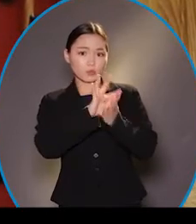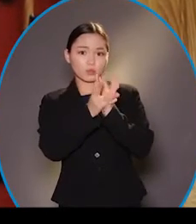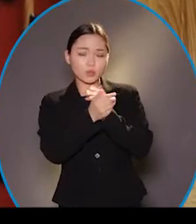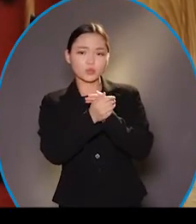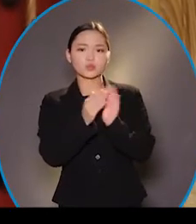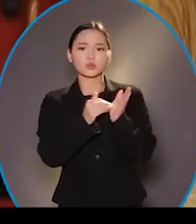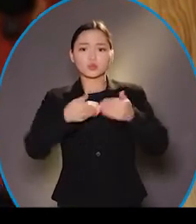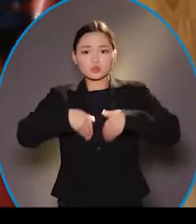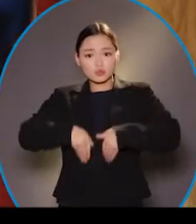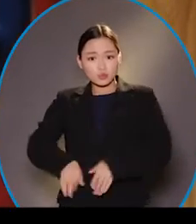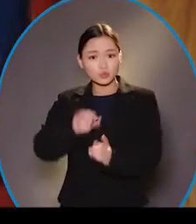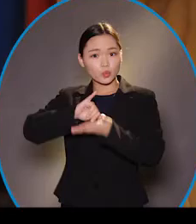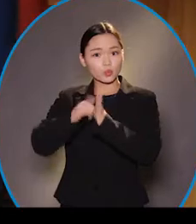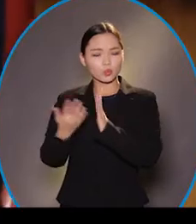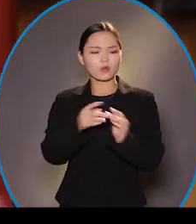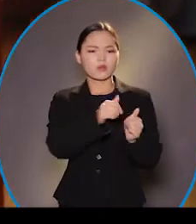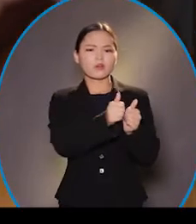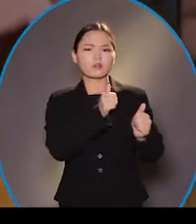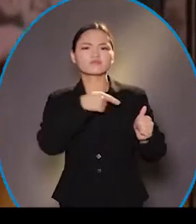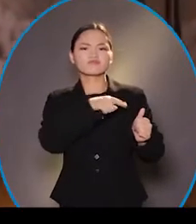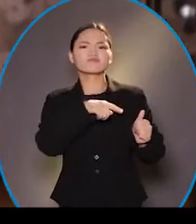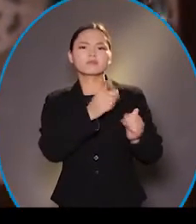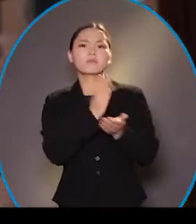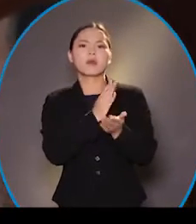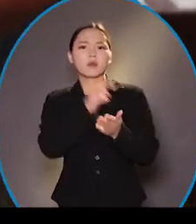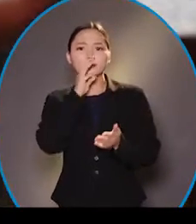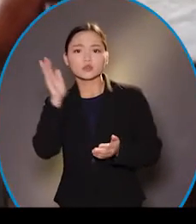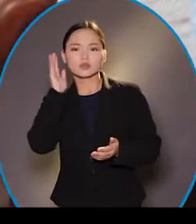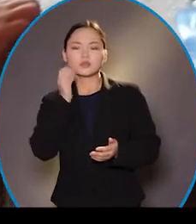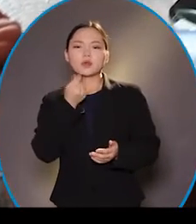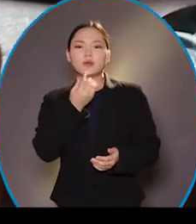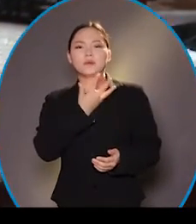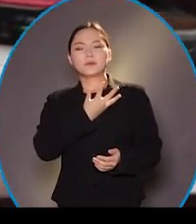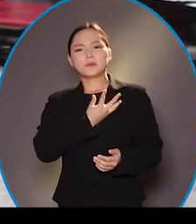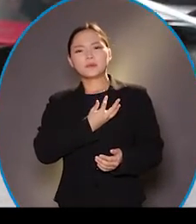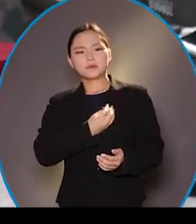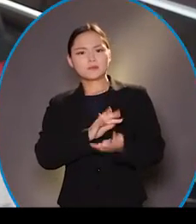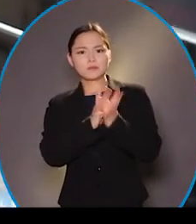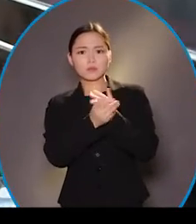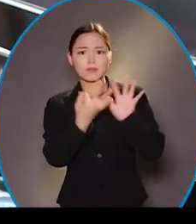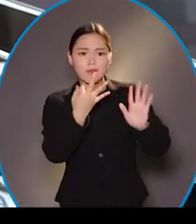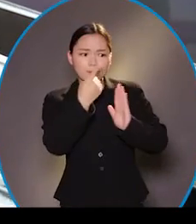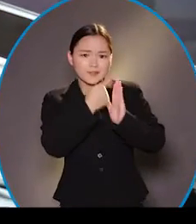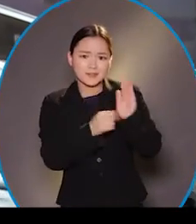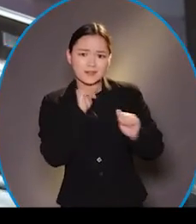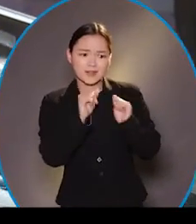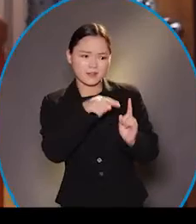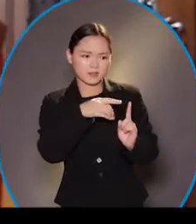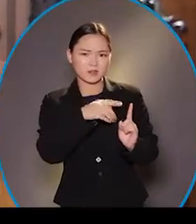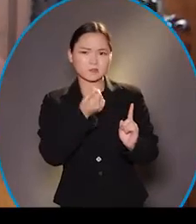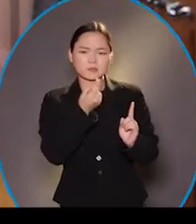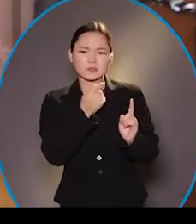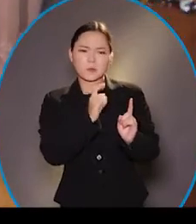төрсэн хүүхдийн хөгжил бага зэрэг хоцордог гэж сонсоод хэсэгтээ тайвширчээ. Гэвч 8 сартай болоход хүүгийн